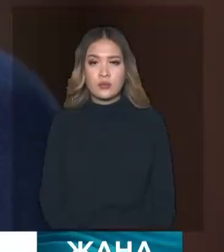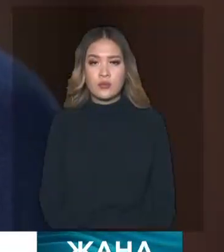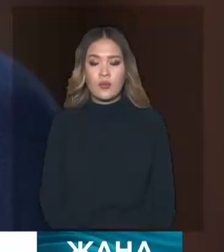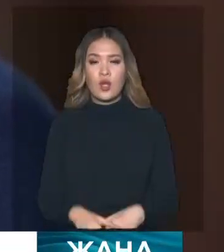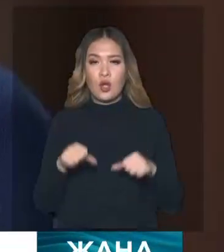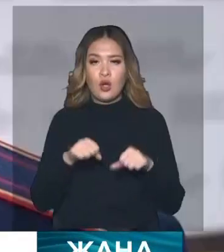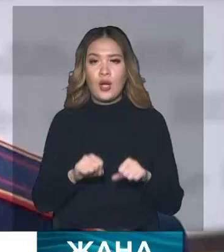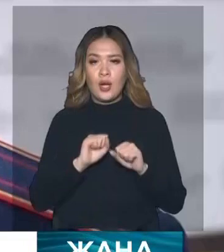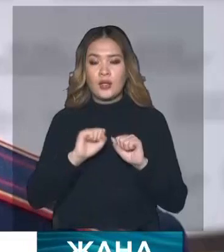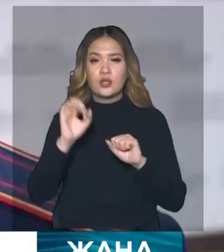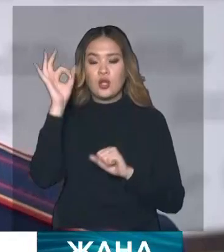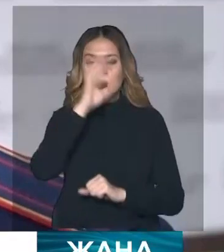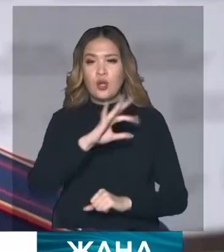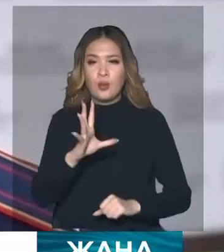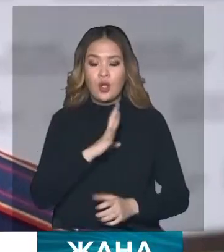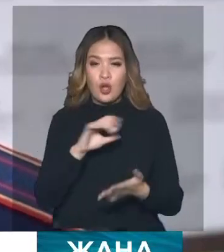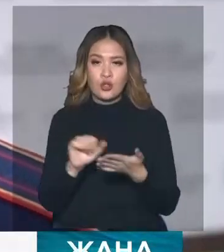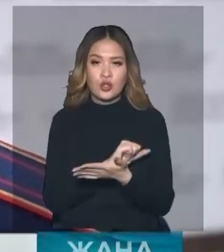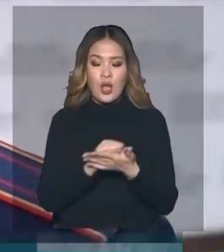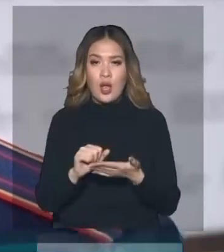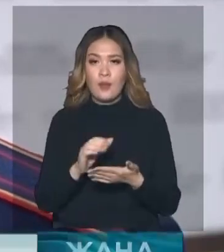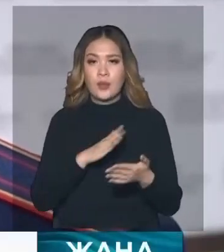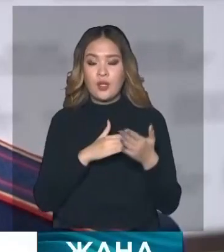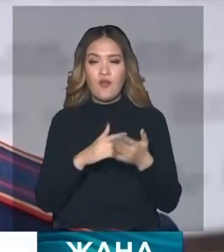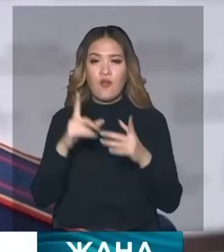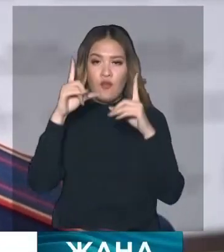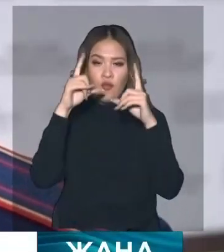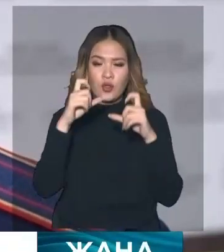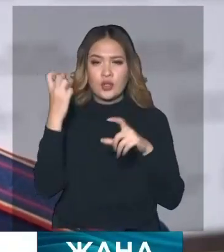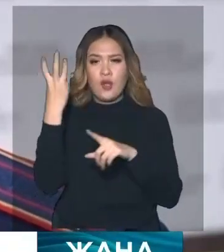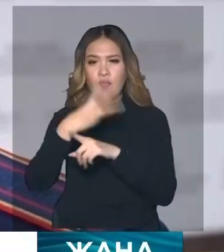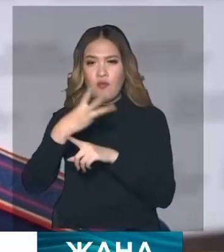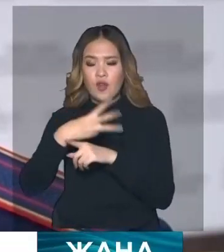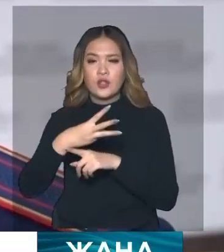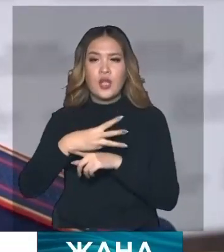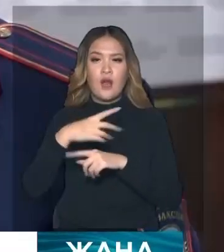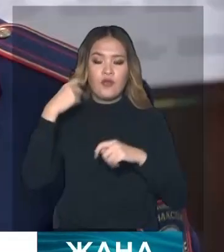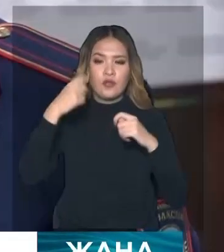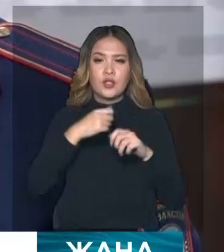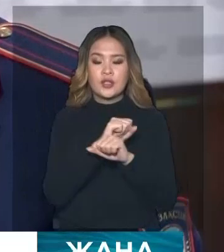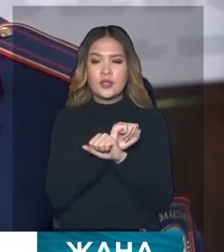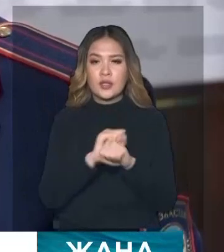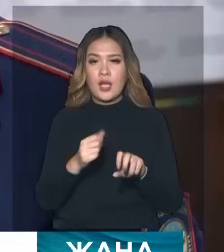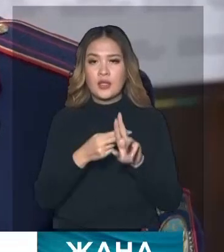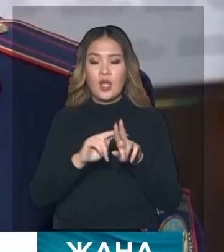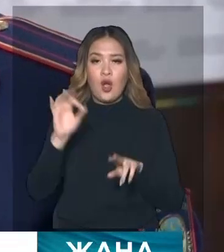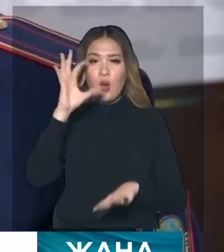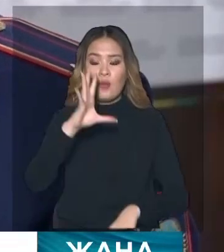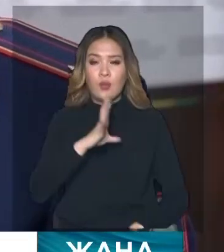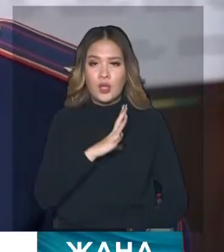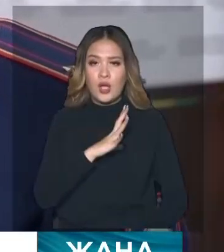Кукукка каршы аракеттерди кужаттандыруу максатында фото, бейне жана түшүрүлүм куралдары менен жабдыкталган криминалистикалык